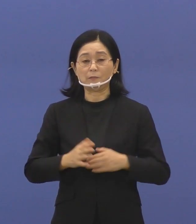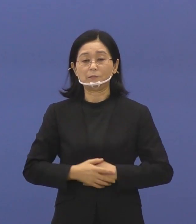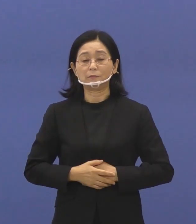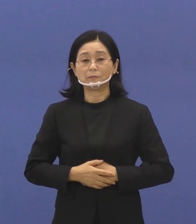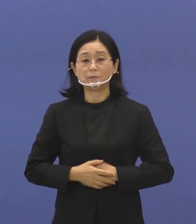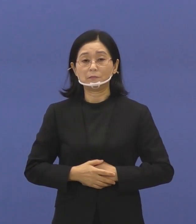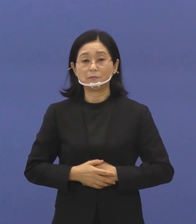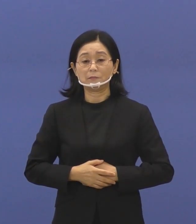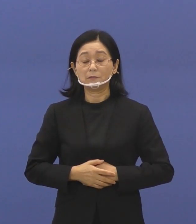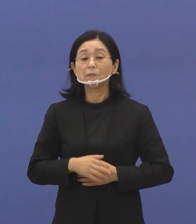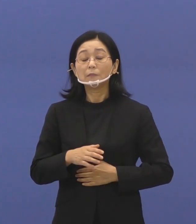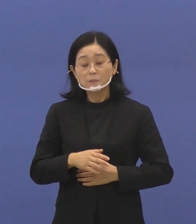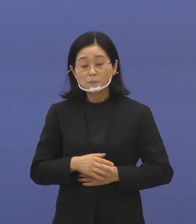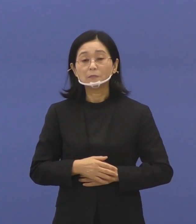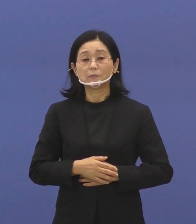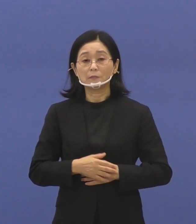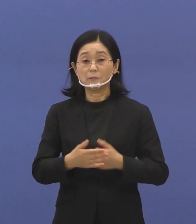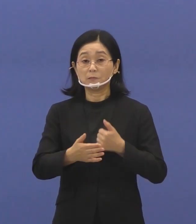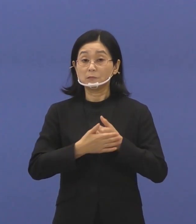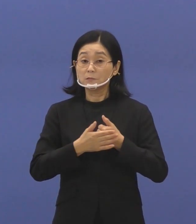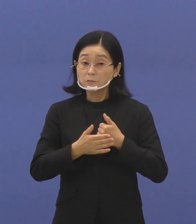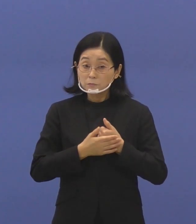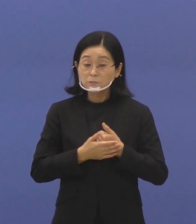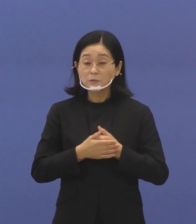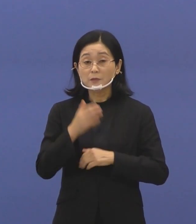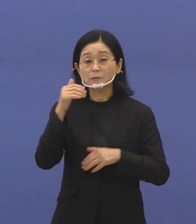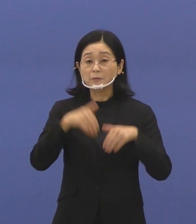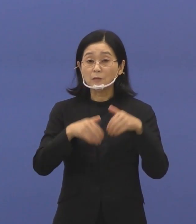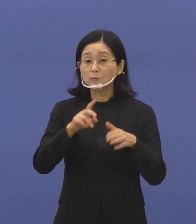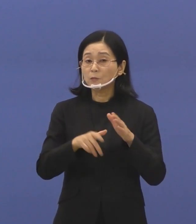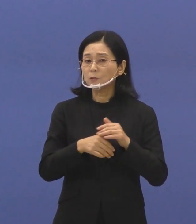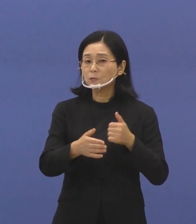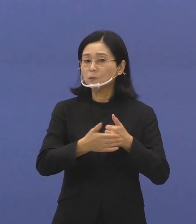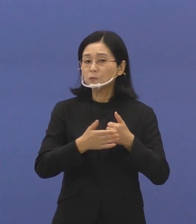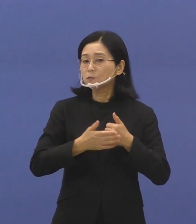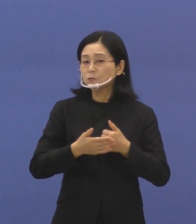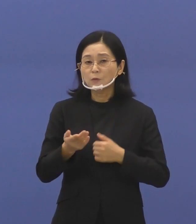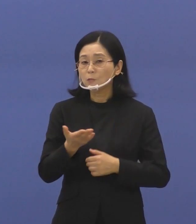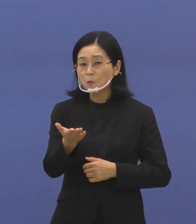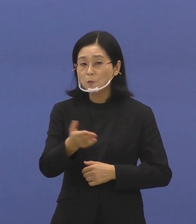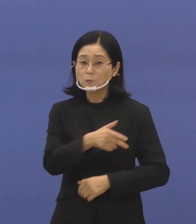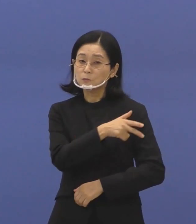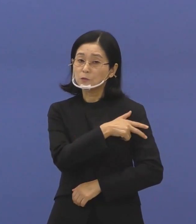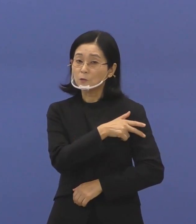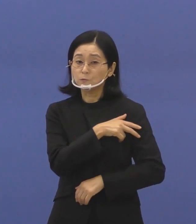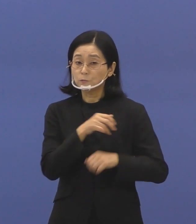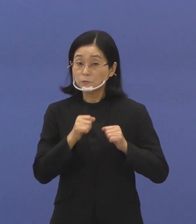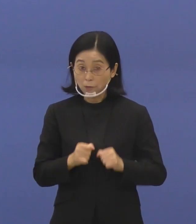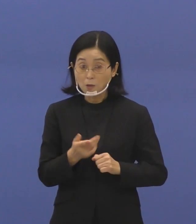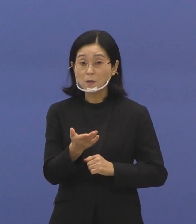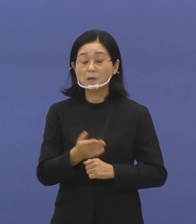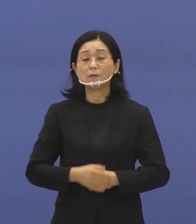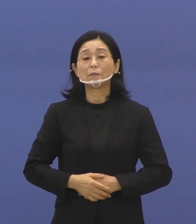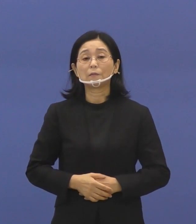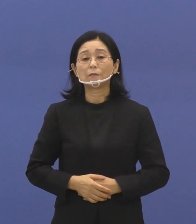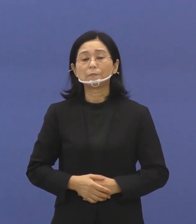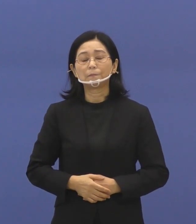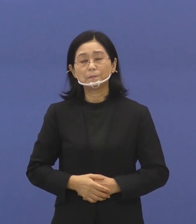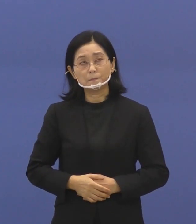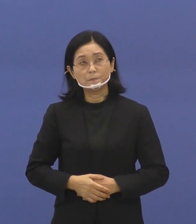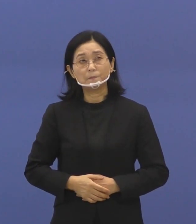においての支援ですとか、そういったスタッフの関わりといったところはどうでしょうか。 そうですね、